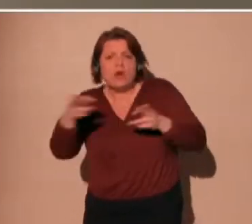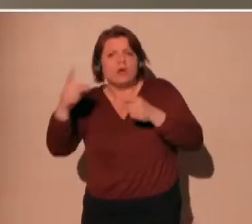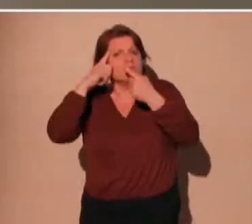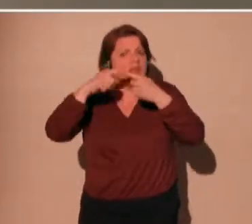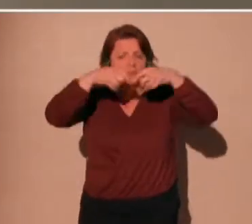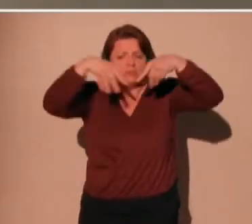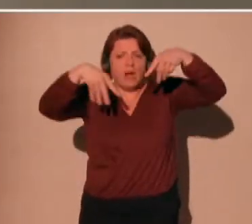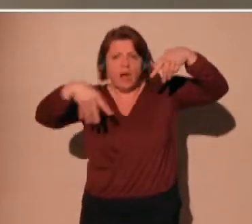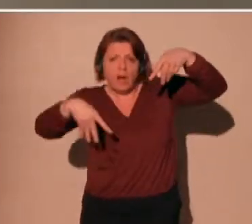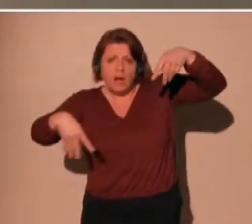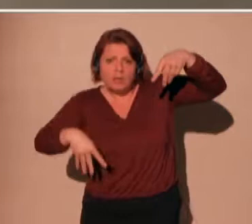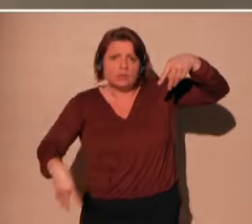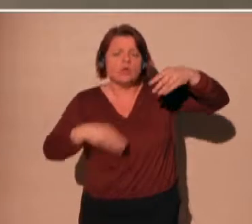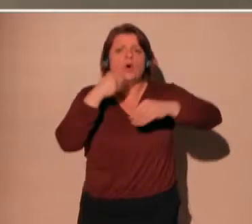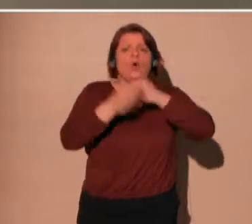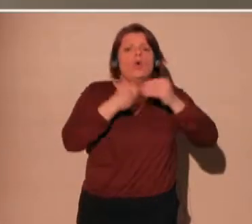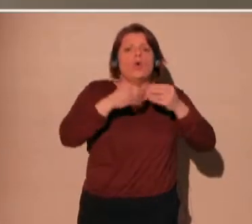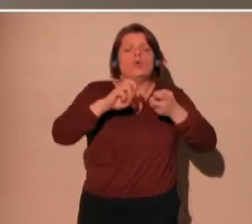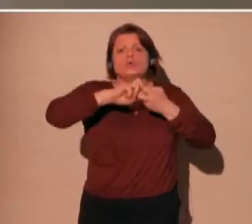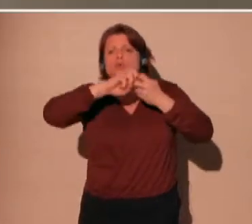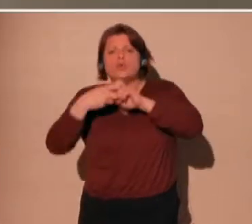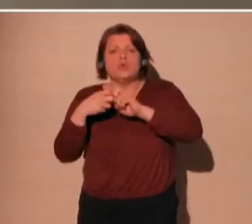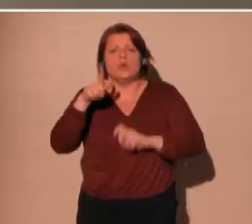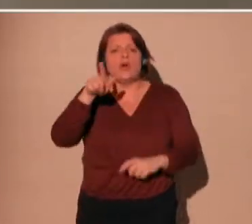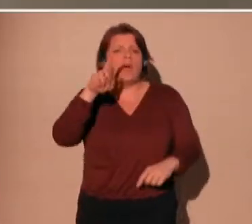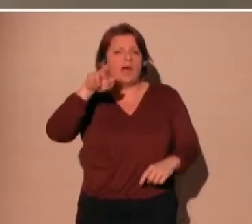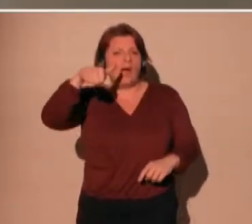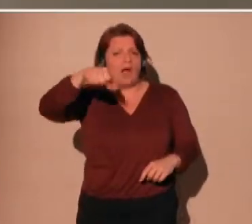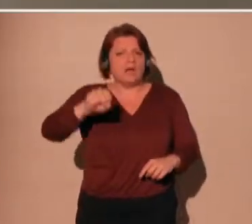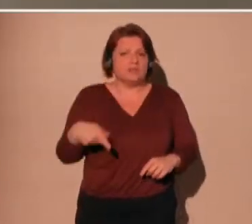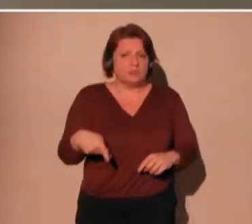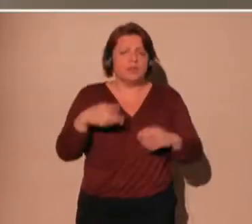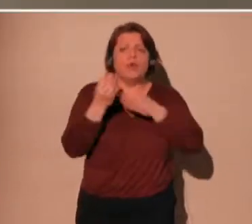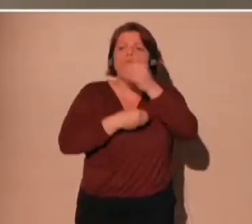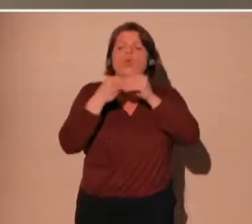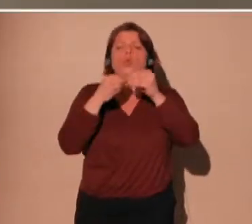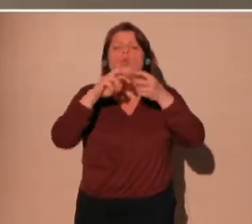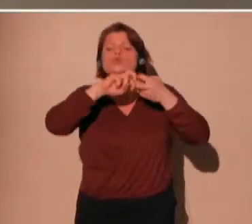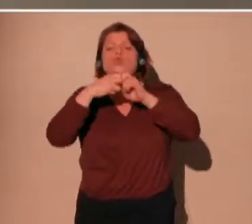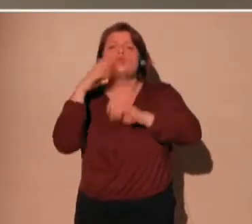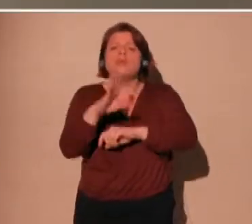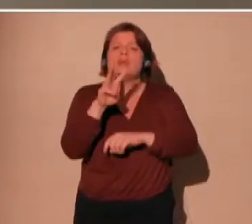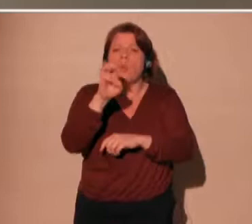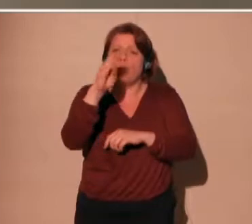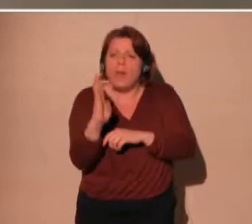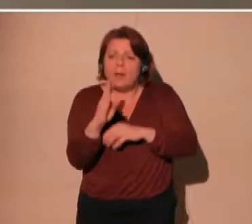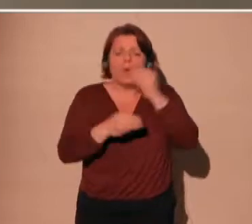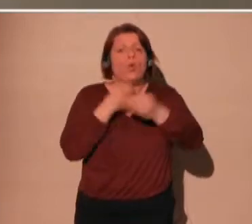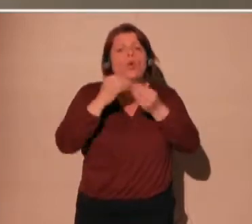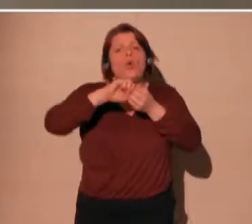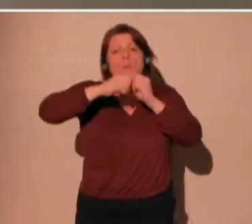arborescence ou des structures GRASP, ce qu'on a par exemple dans la structure du web ou ce que l'on trouve également dans la structure des